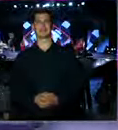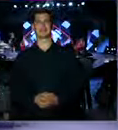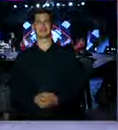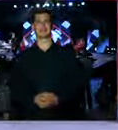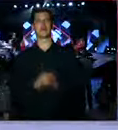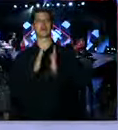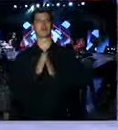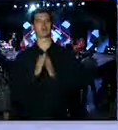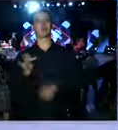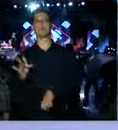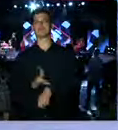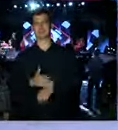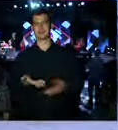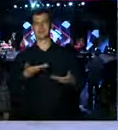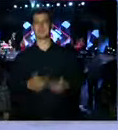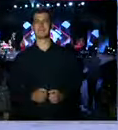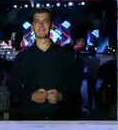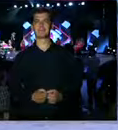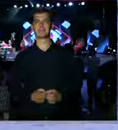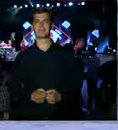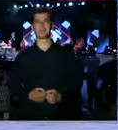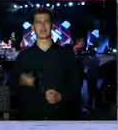Poprosimy o werdykt. Jeszcze czekam tylko na szarfę.